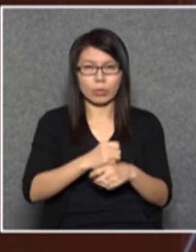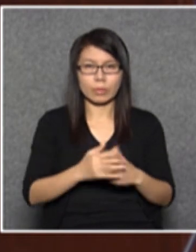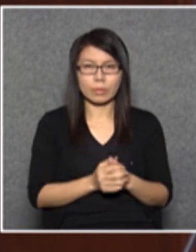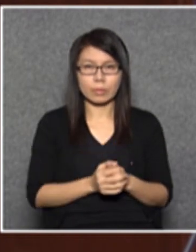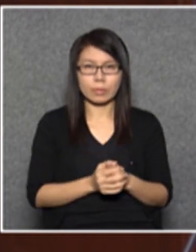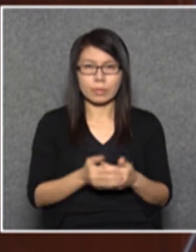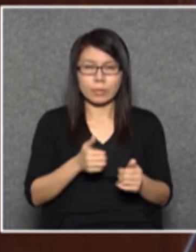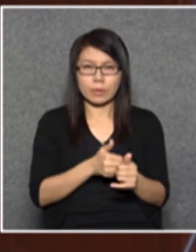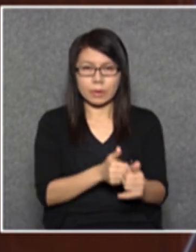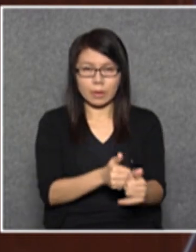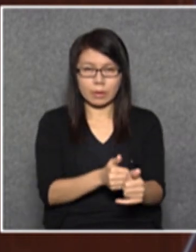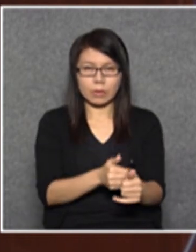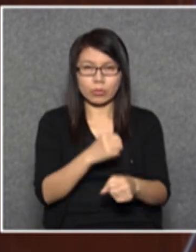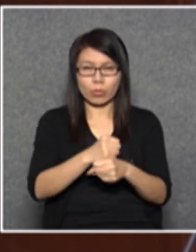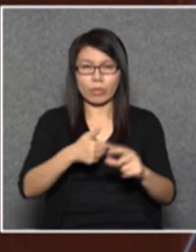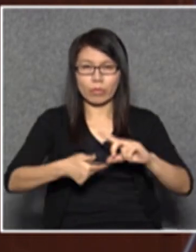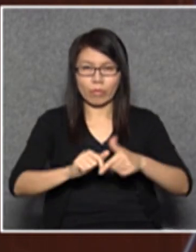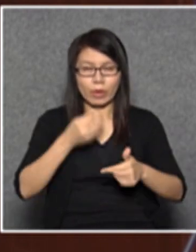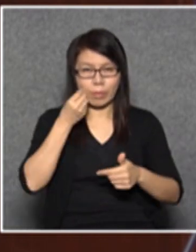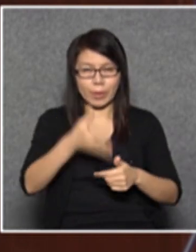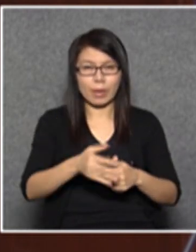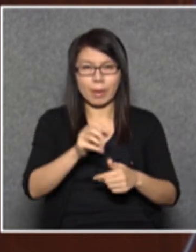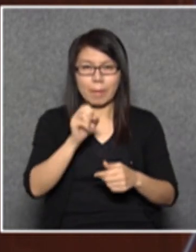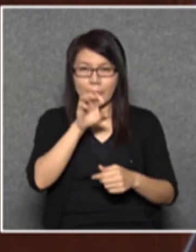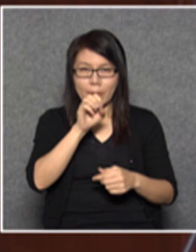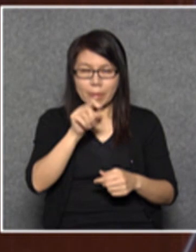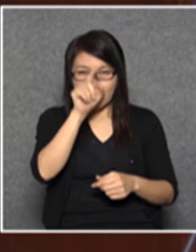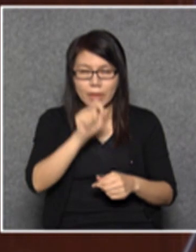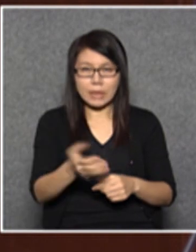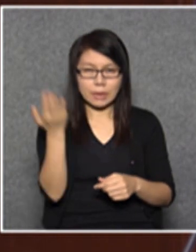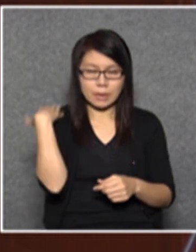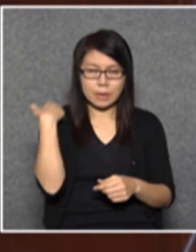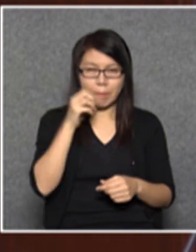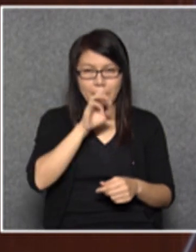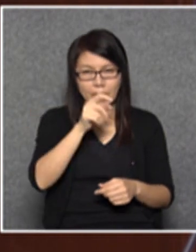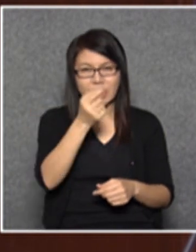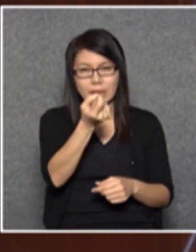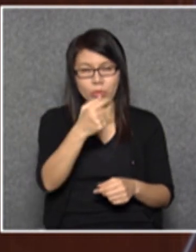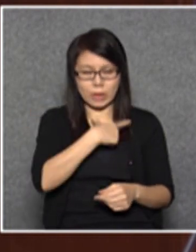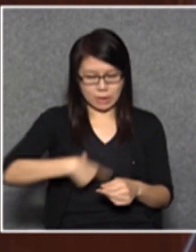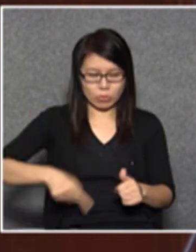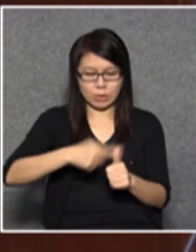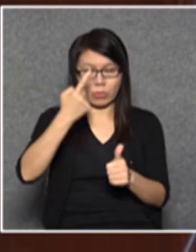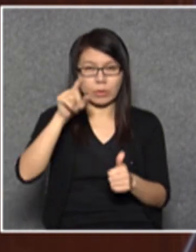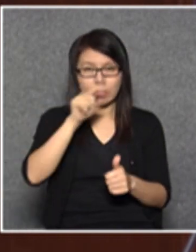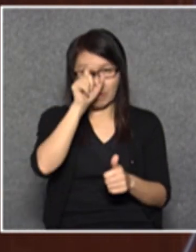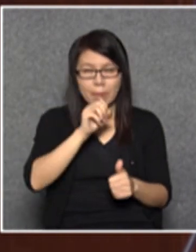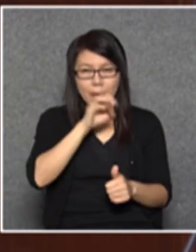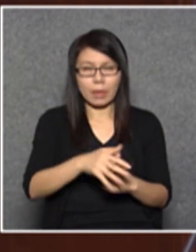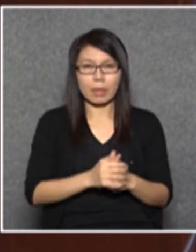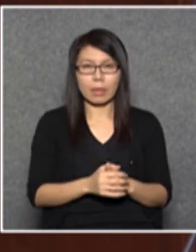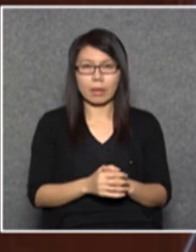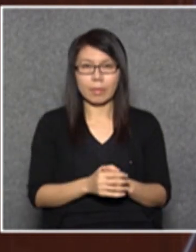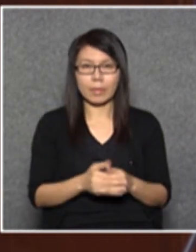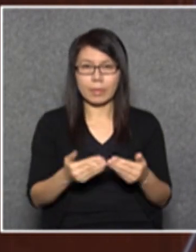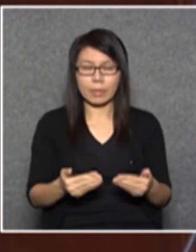按照我哋一貫做法咧，我哋會俾提問次數過去提問次數比較少嘅議員優先提問嘅。咁所以已